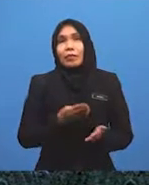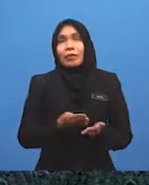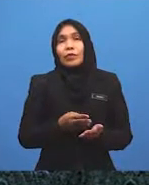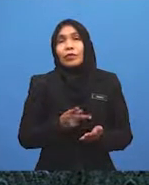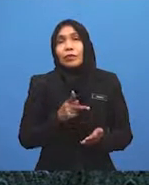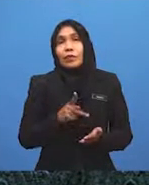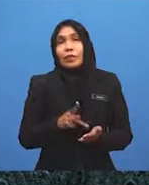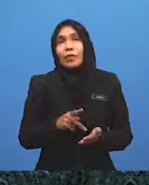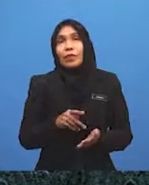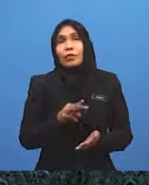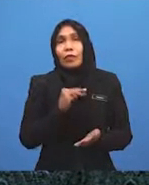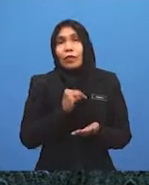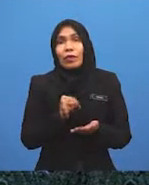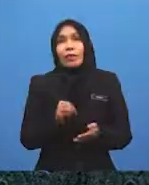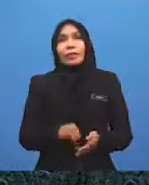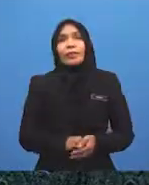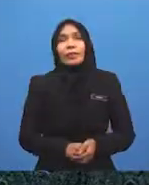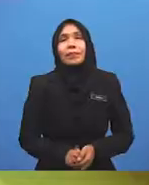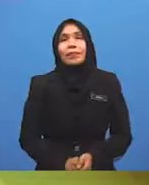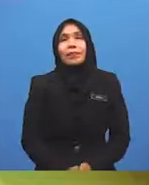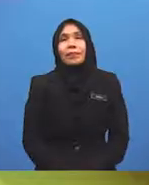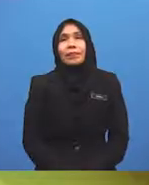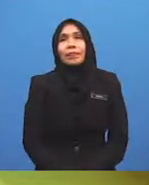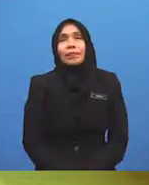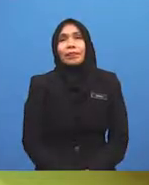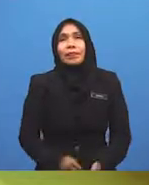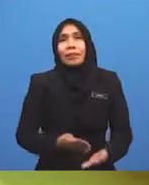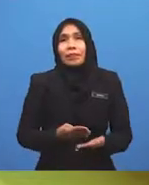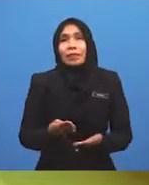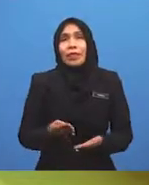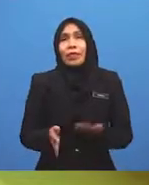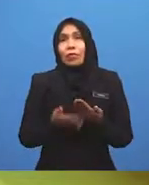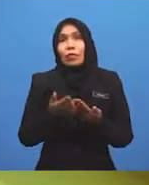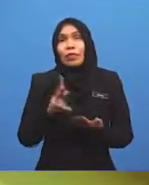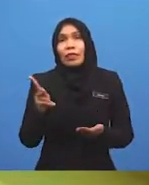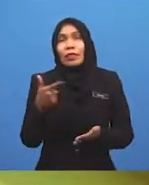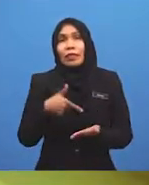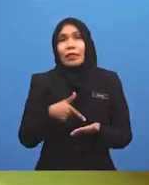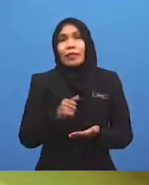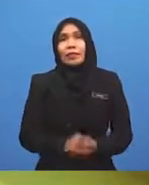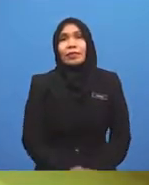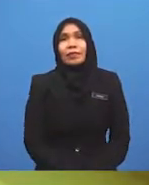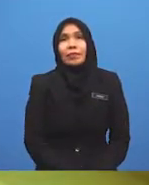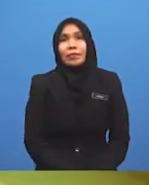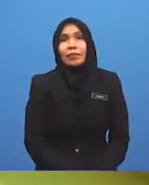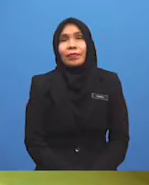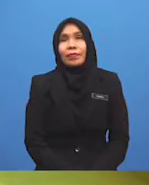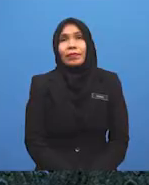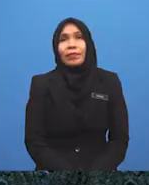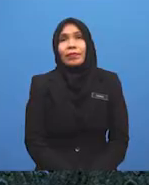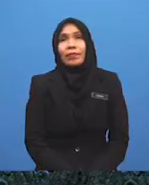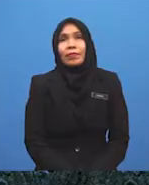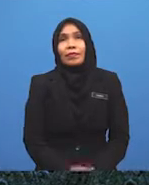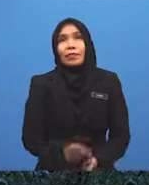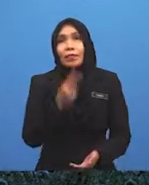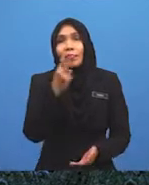mulia terhadap jiran. Bagi memudahkan lagi pembelajaran, murid-murid sila rujuk